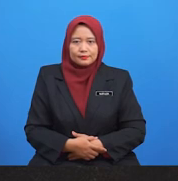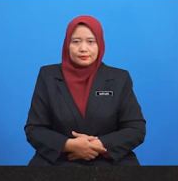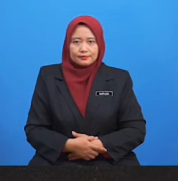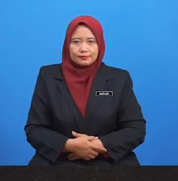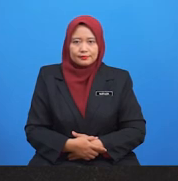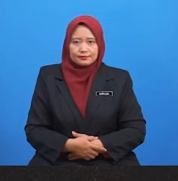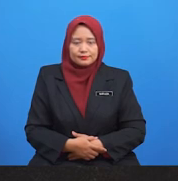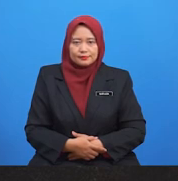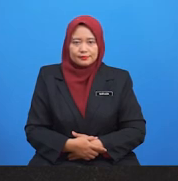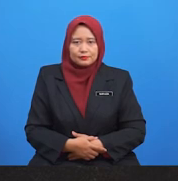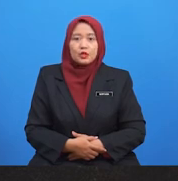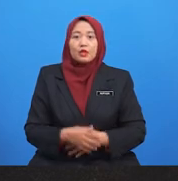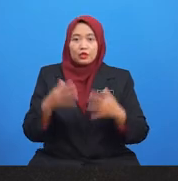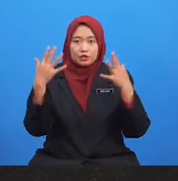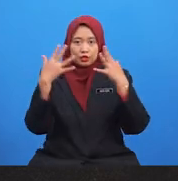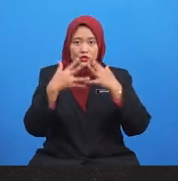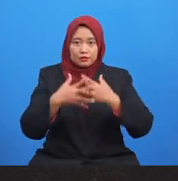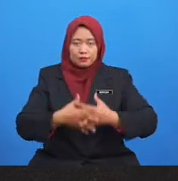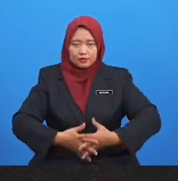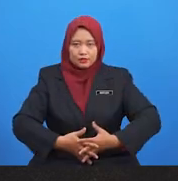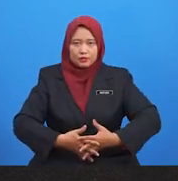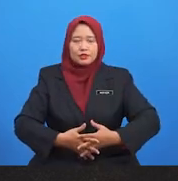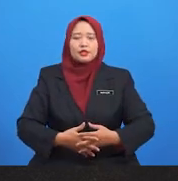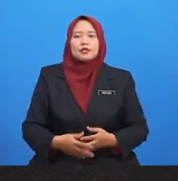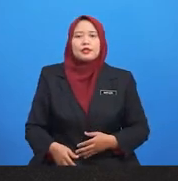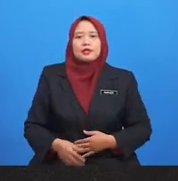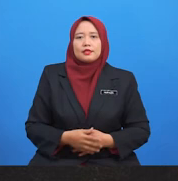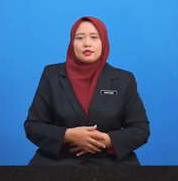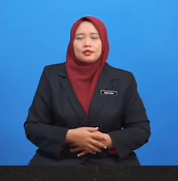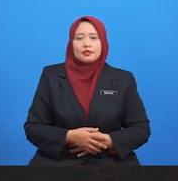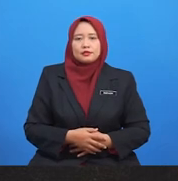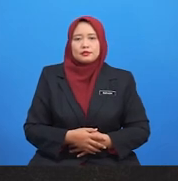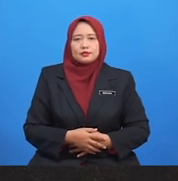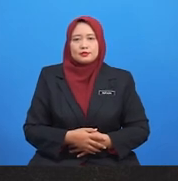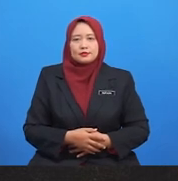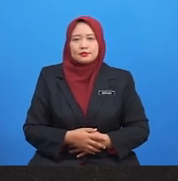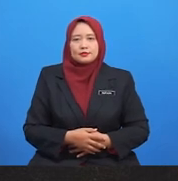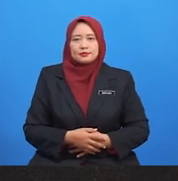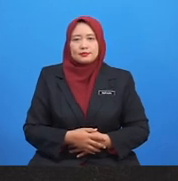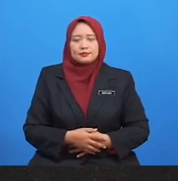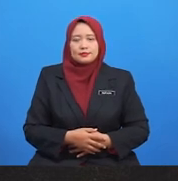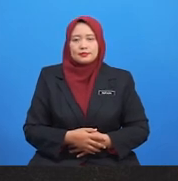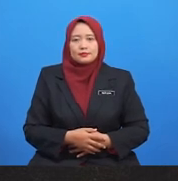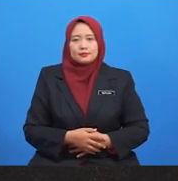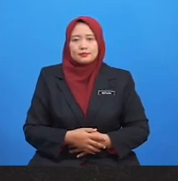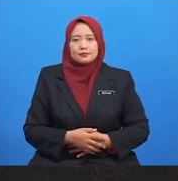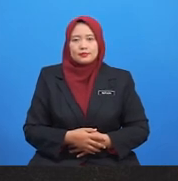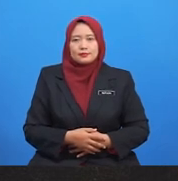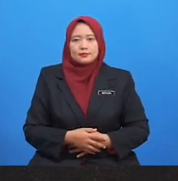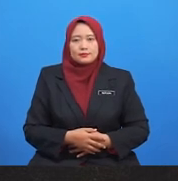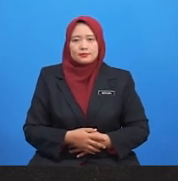kamirkan pi 4 tolak x kuasa 2 dan anda akan perolehi